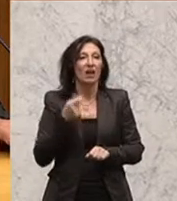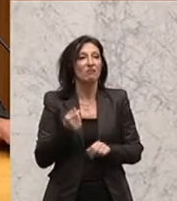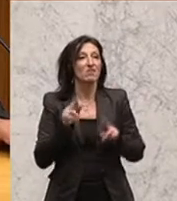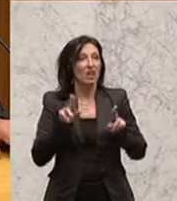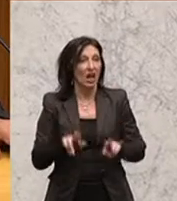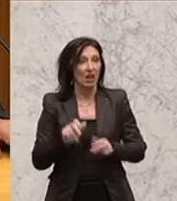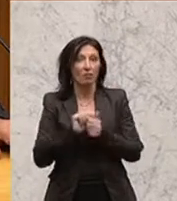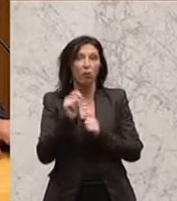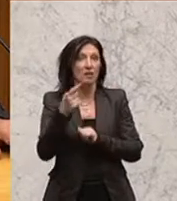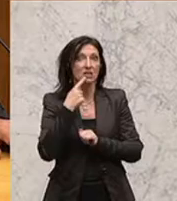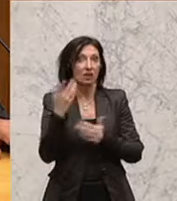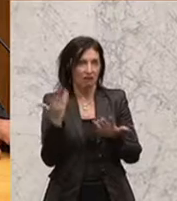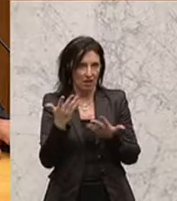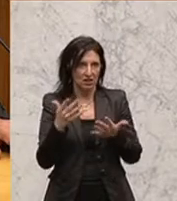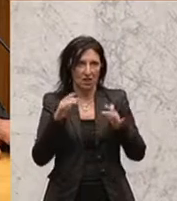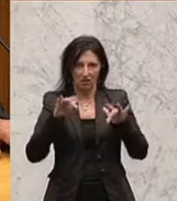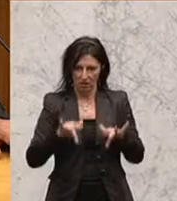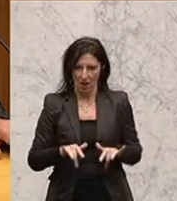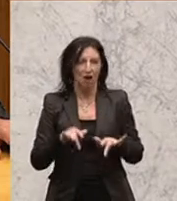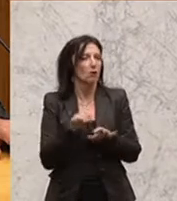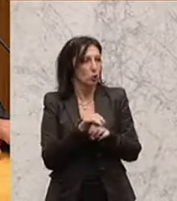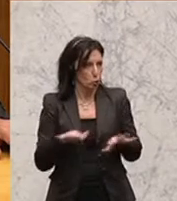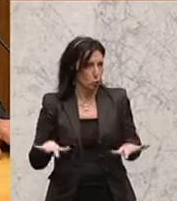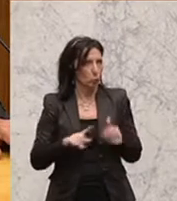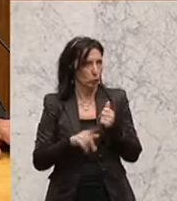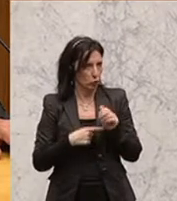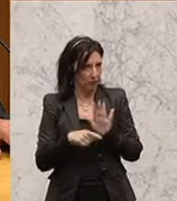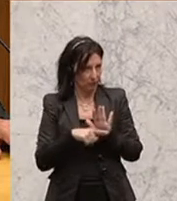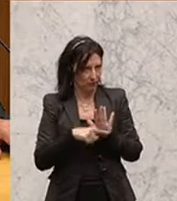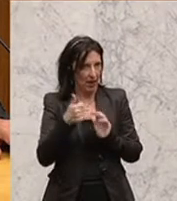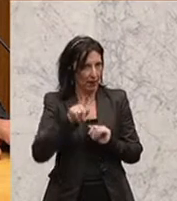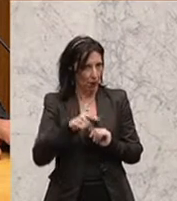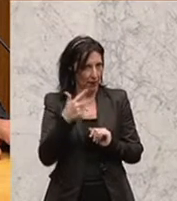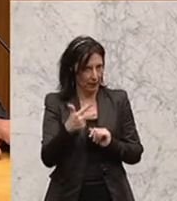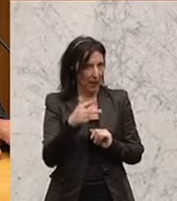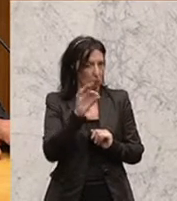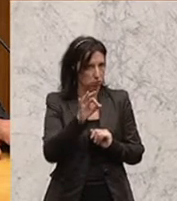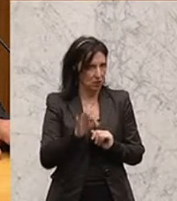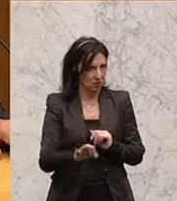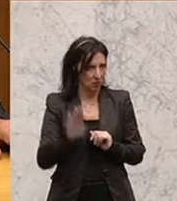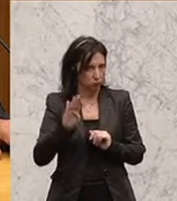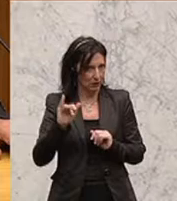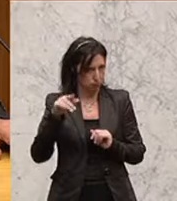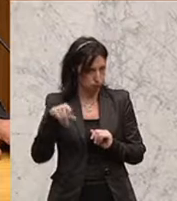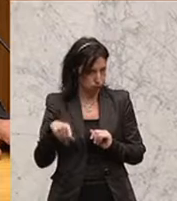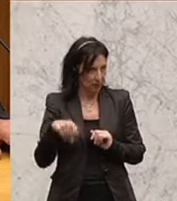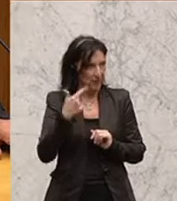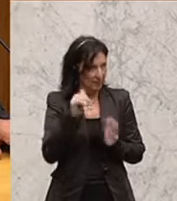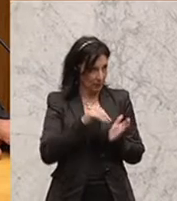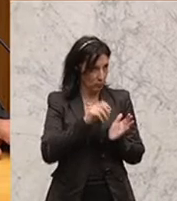prognostiziert ausgehend von einem strukturellen Budgetdefizit von 1,3% des BIP im Jahr 2013